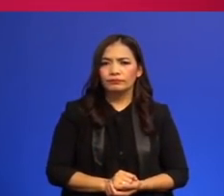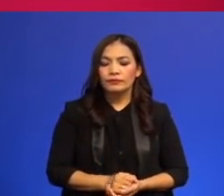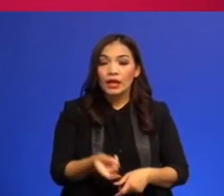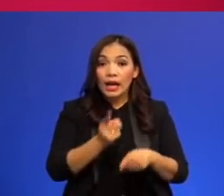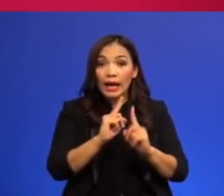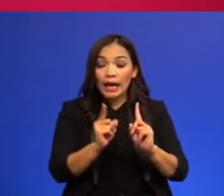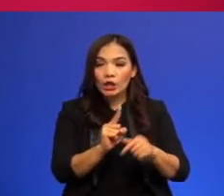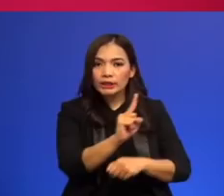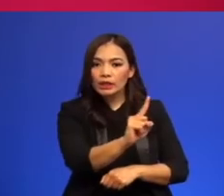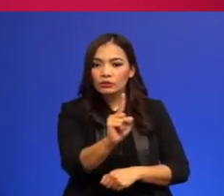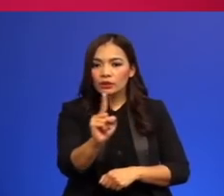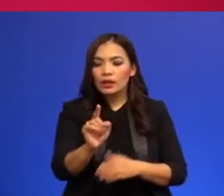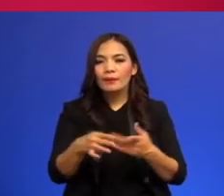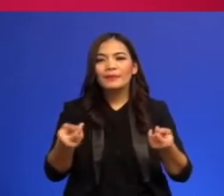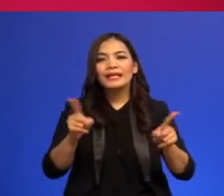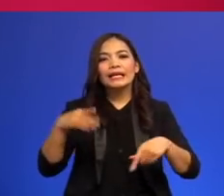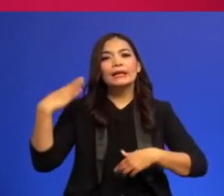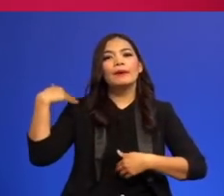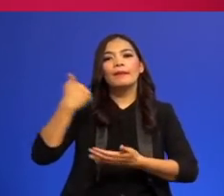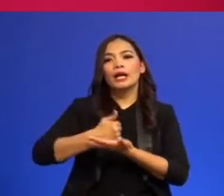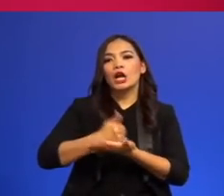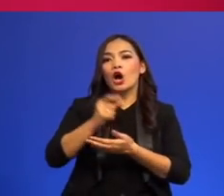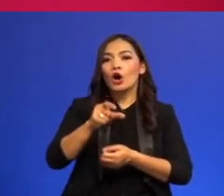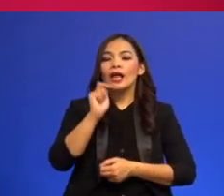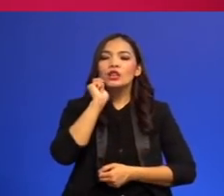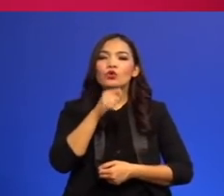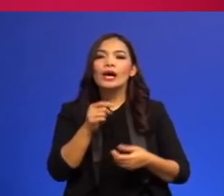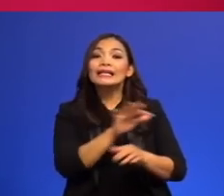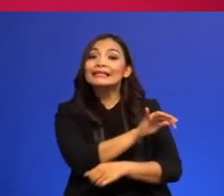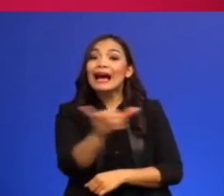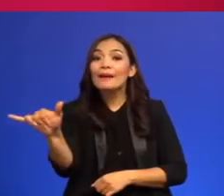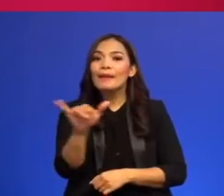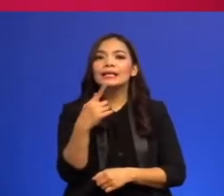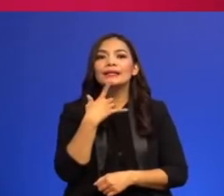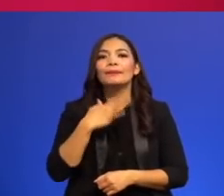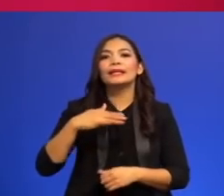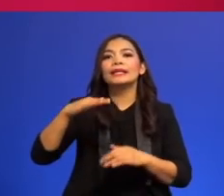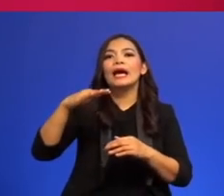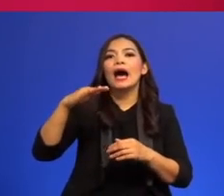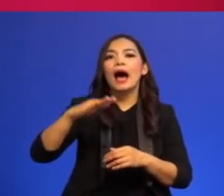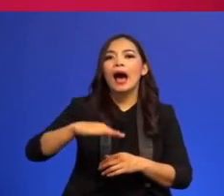Kalau sesuatu itu menjadi beban orang tua, itu jadi beban anak.